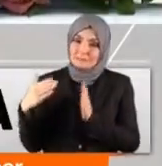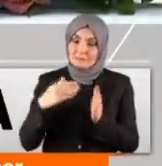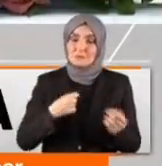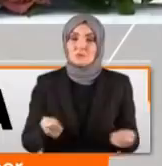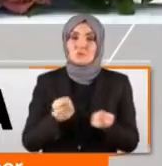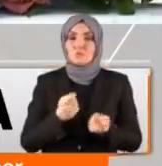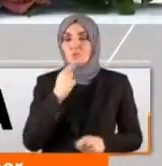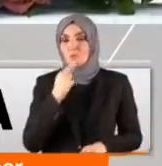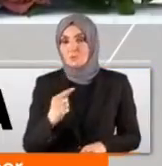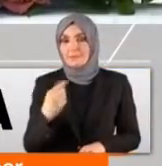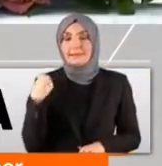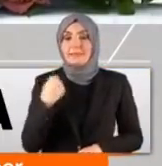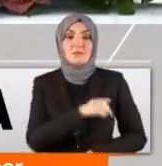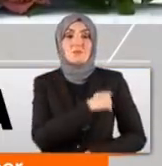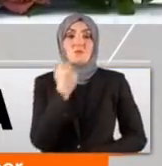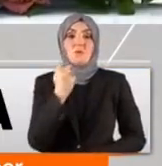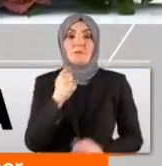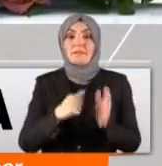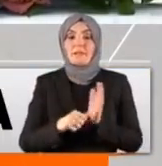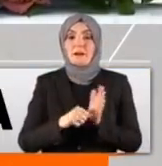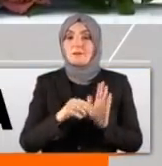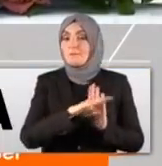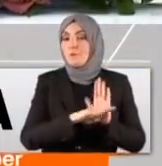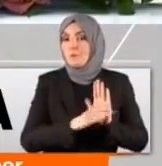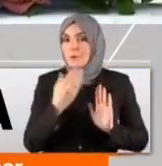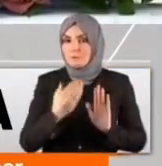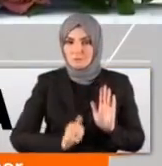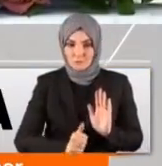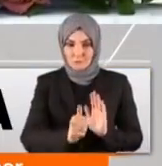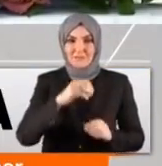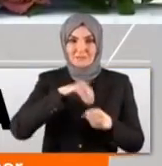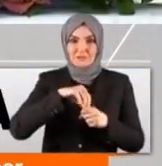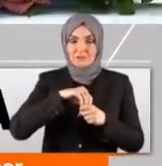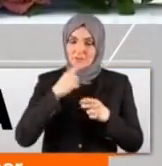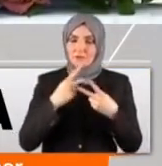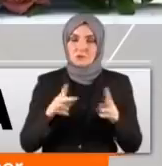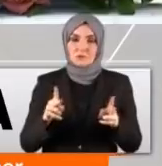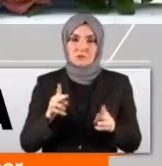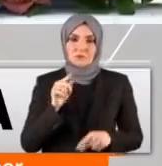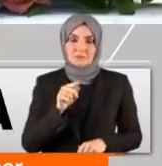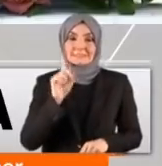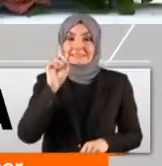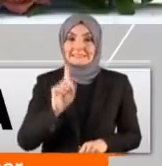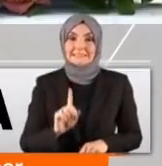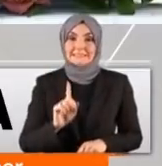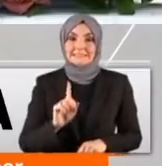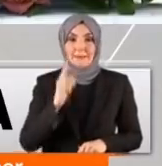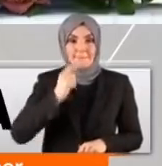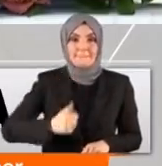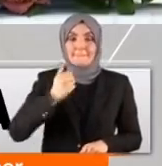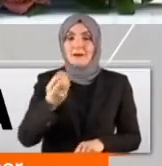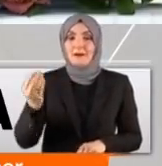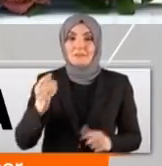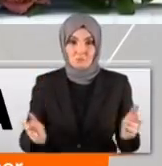normalleşme takviminizi önümüzdeki günlerde açıklayacağız ilk kabine